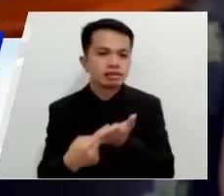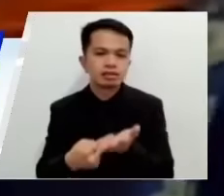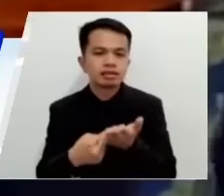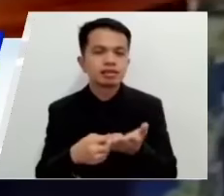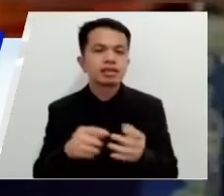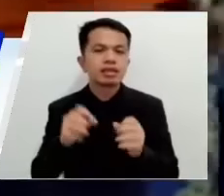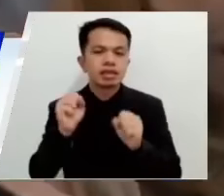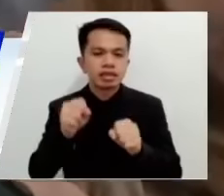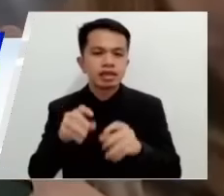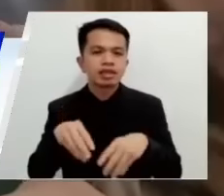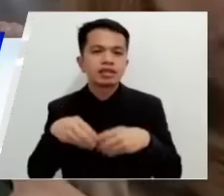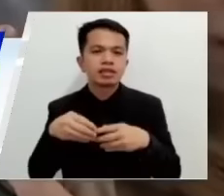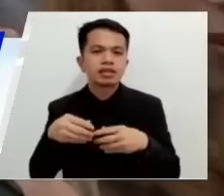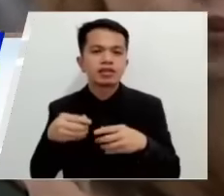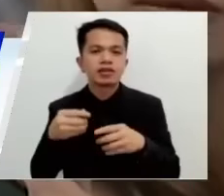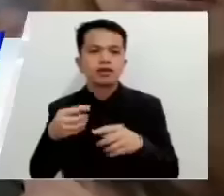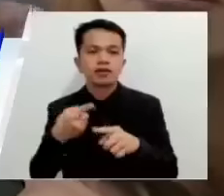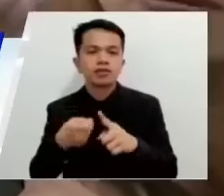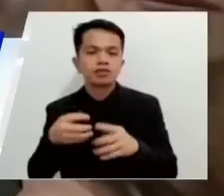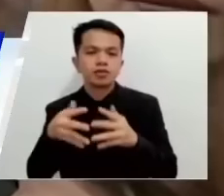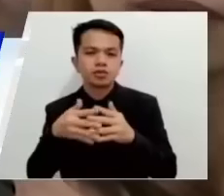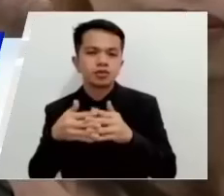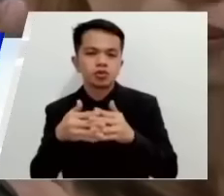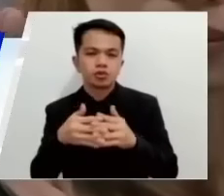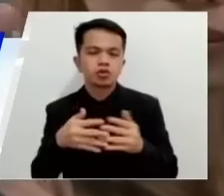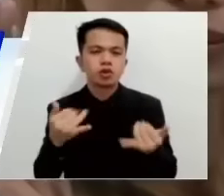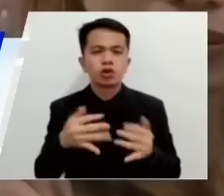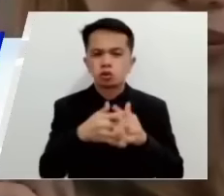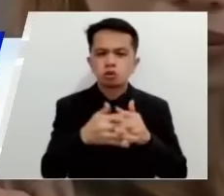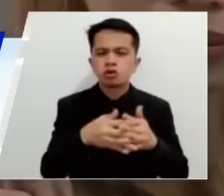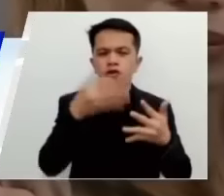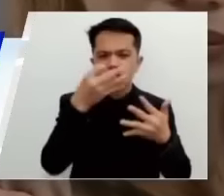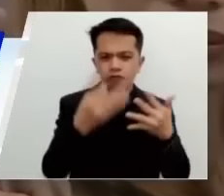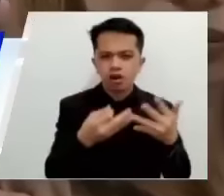ng Amerika. We expect the U.S. to file an extradition